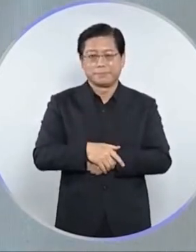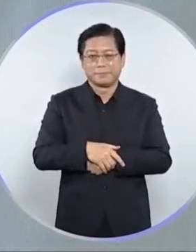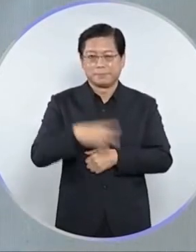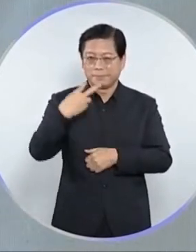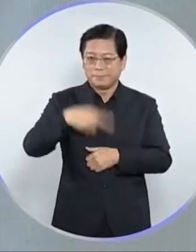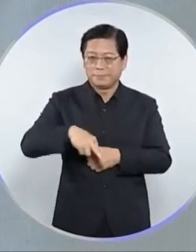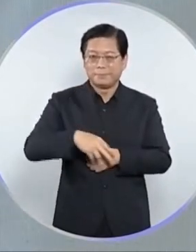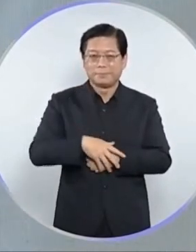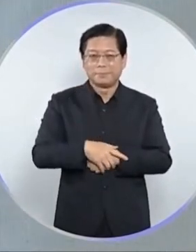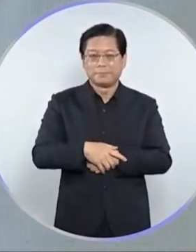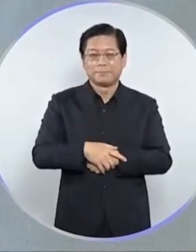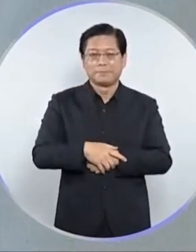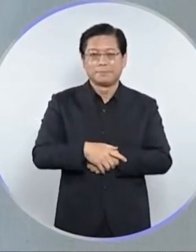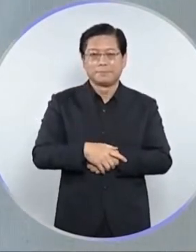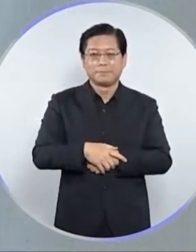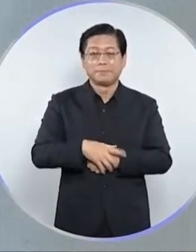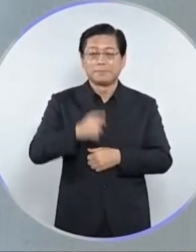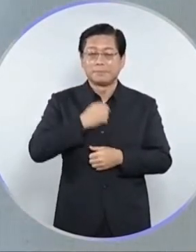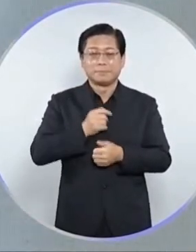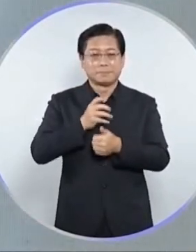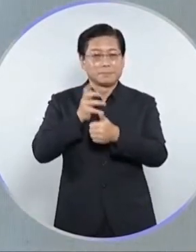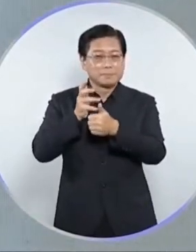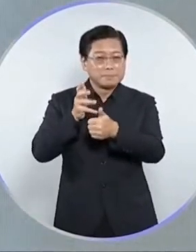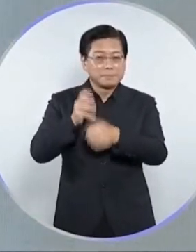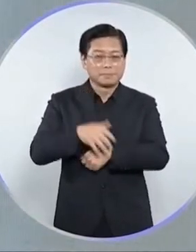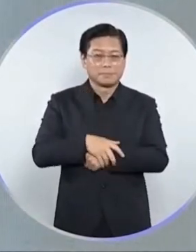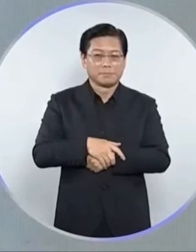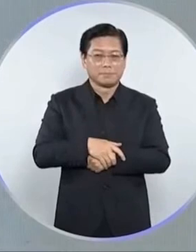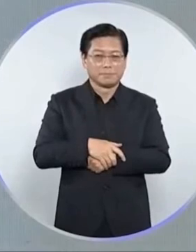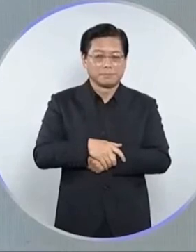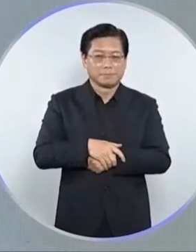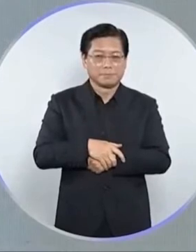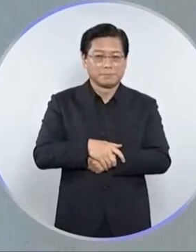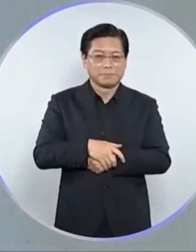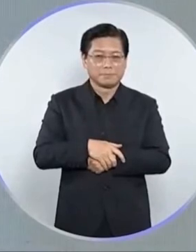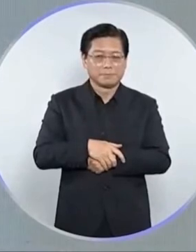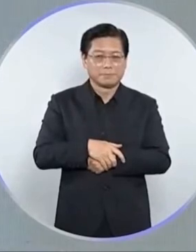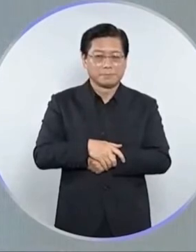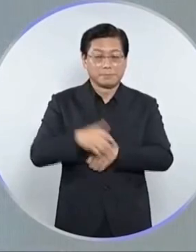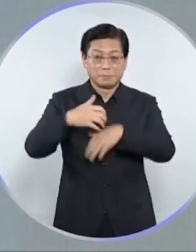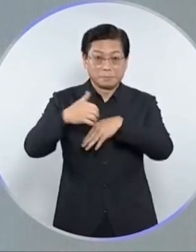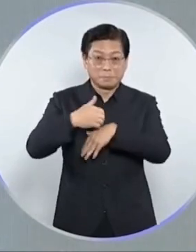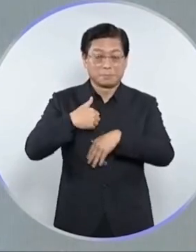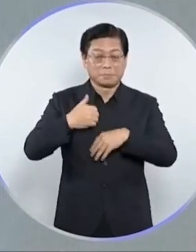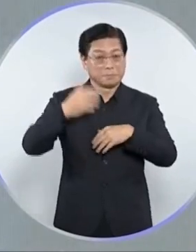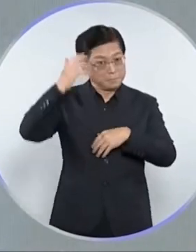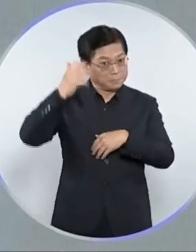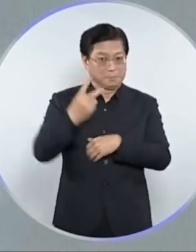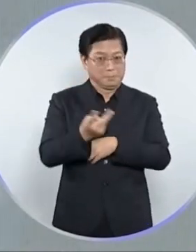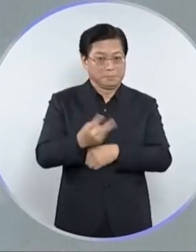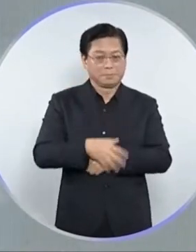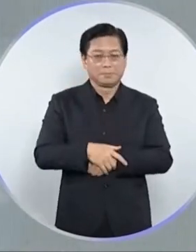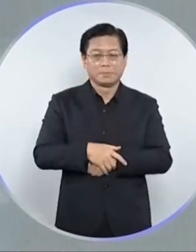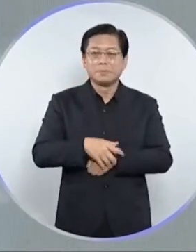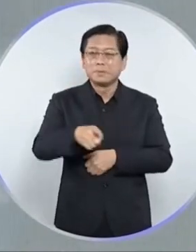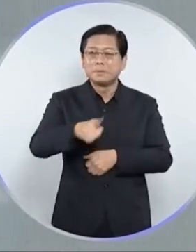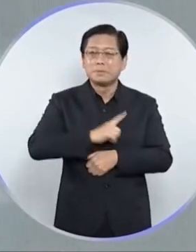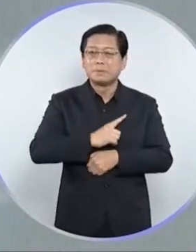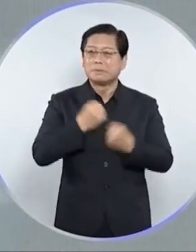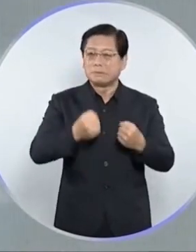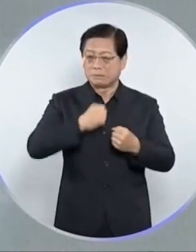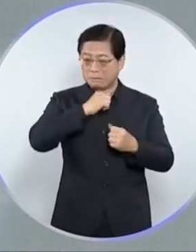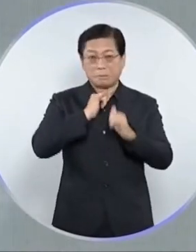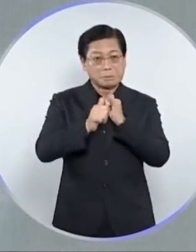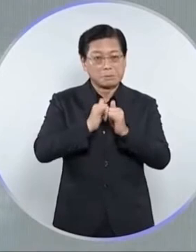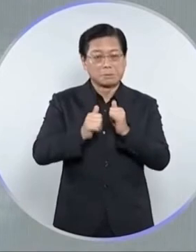别跟这个请教这个侯市长跟柯主席，你们在台